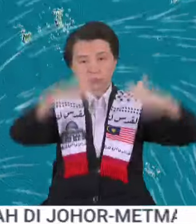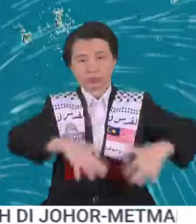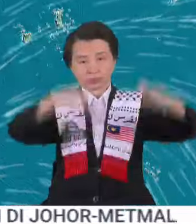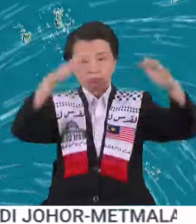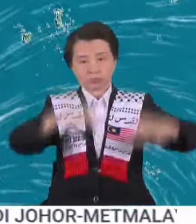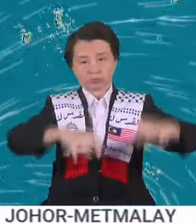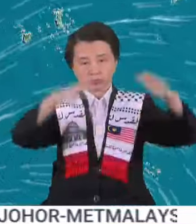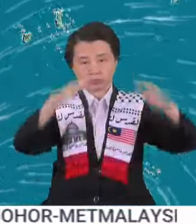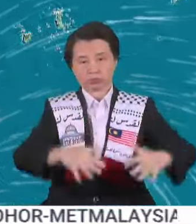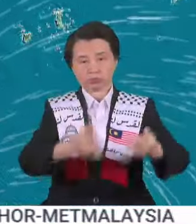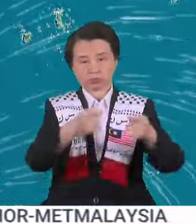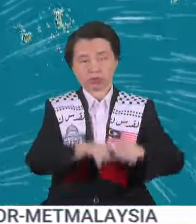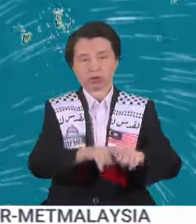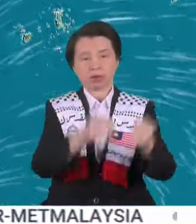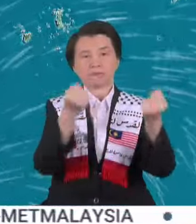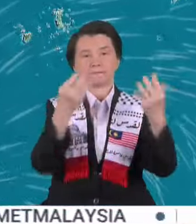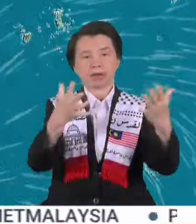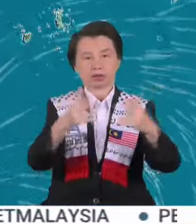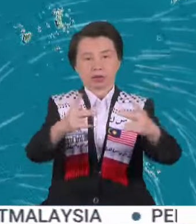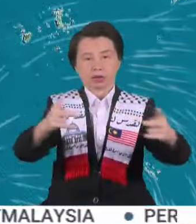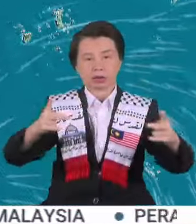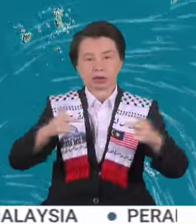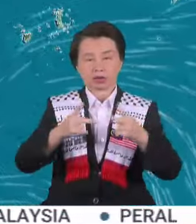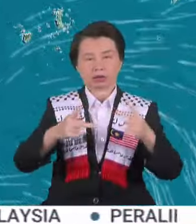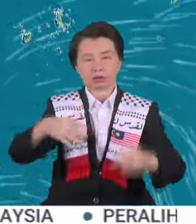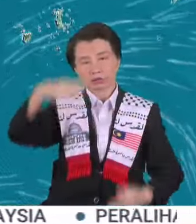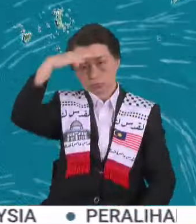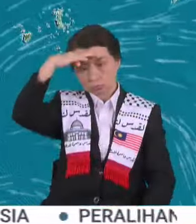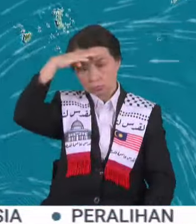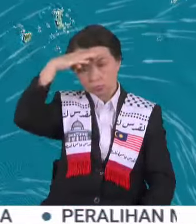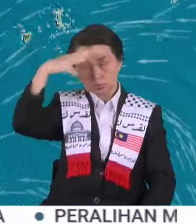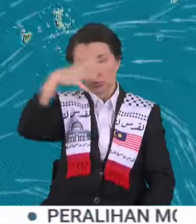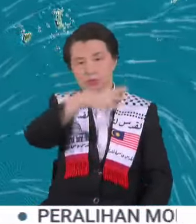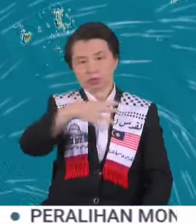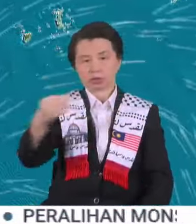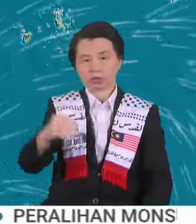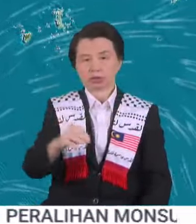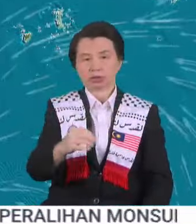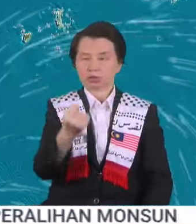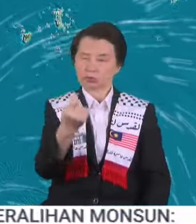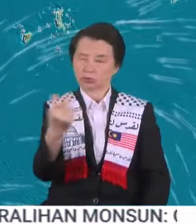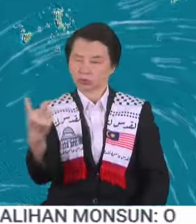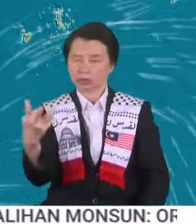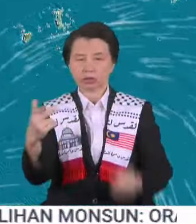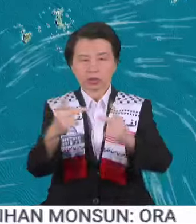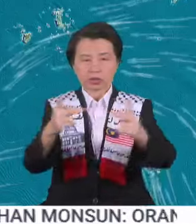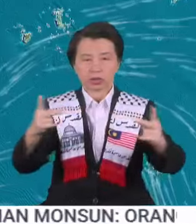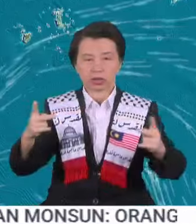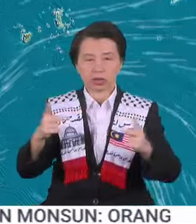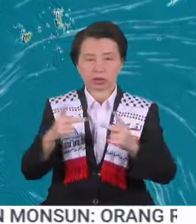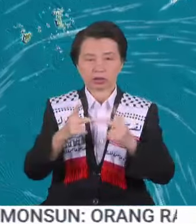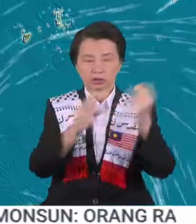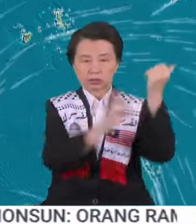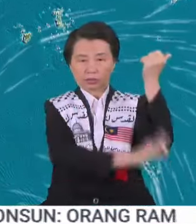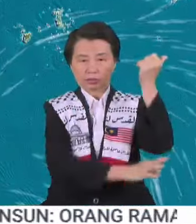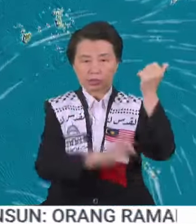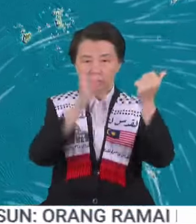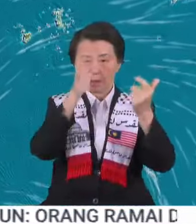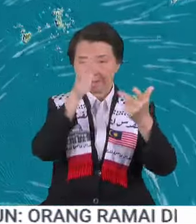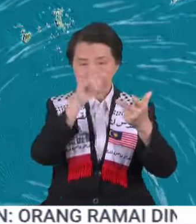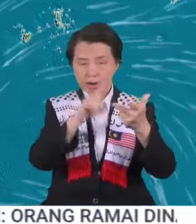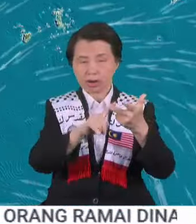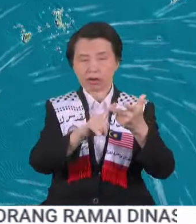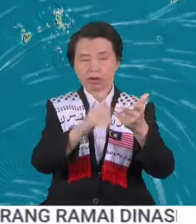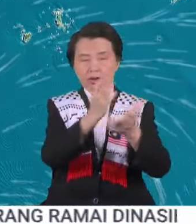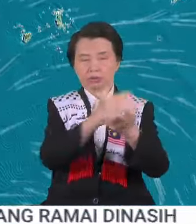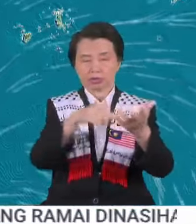sedang berlaku di kebanyakan kawasan di sekitar negeri Johor, termasuk juga di beberapa kawasan di sekitar negeri Sembilan, Melaka,